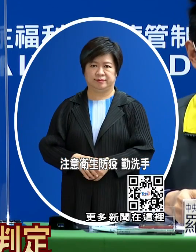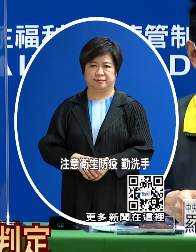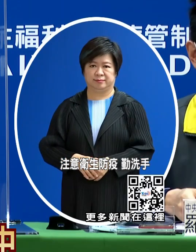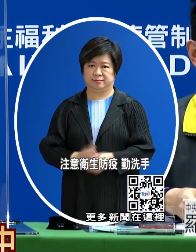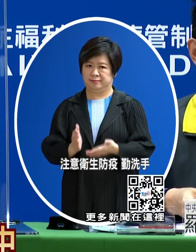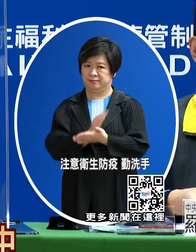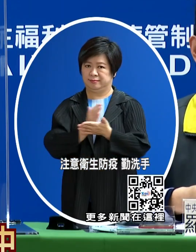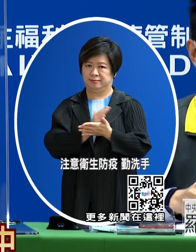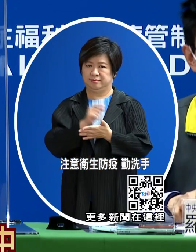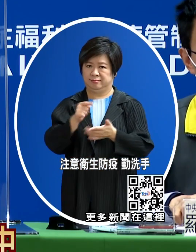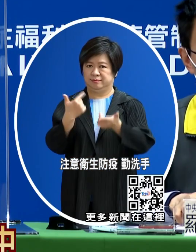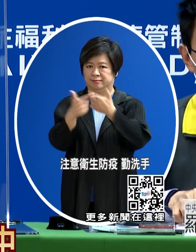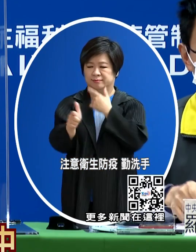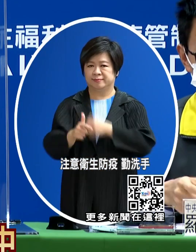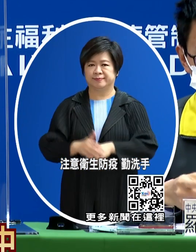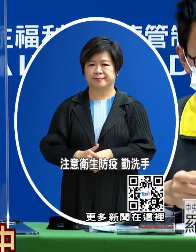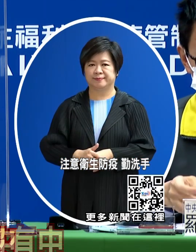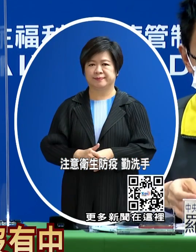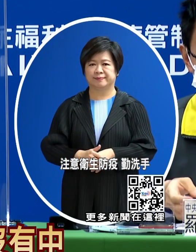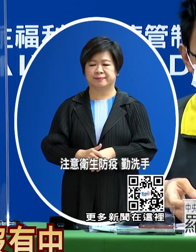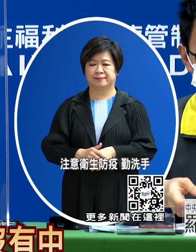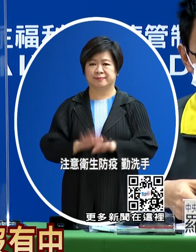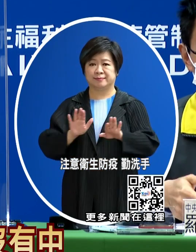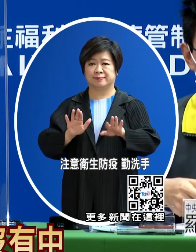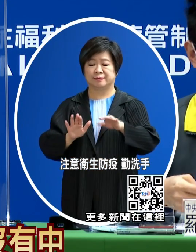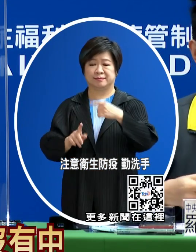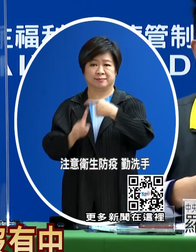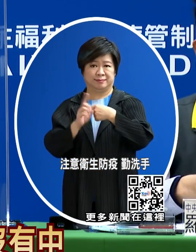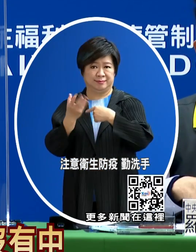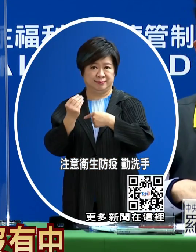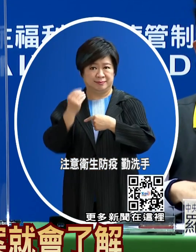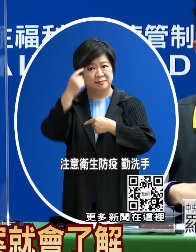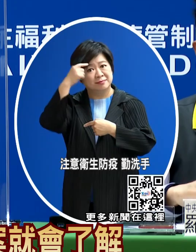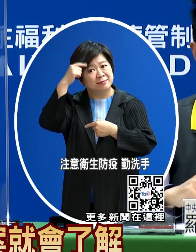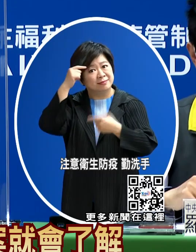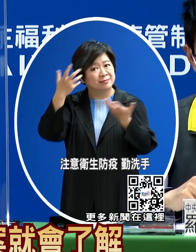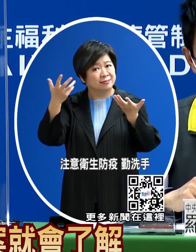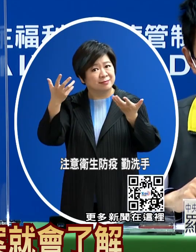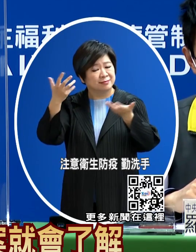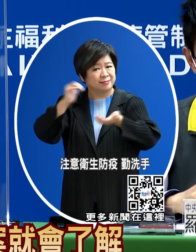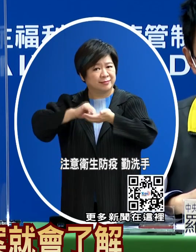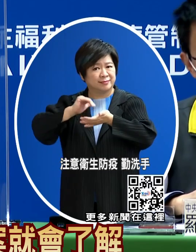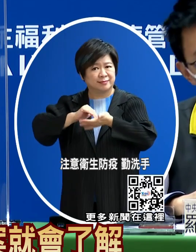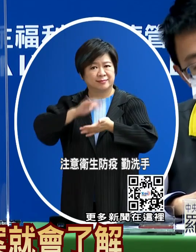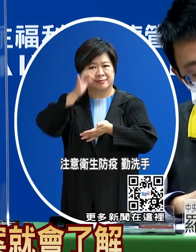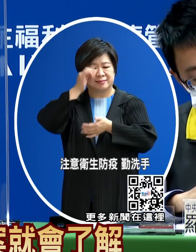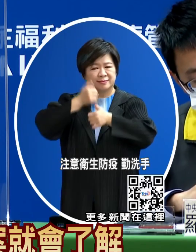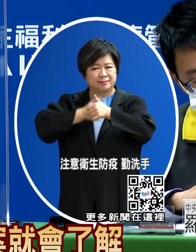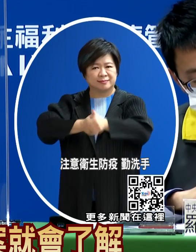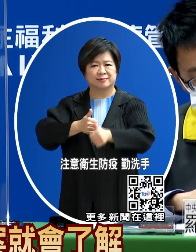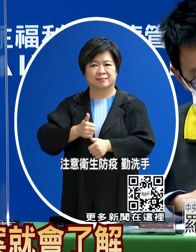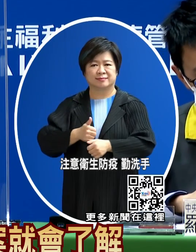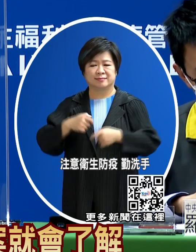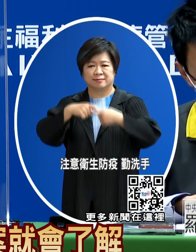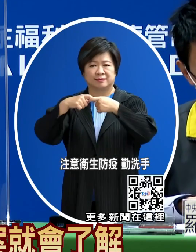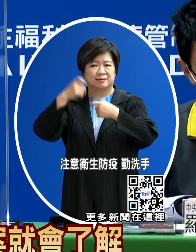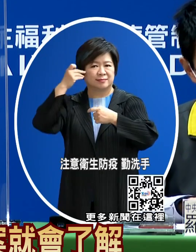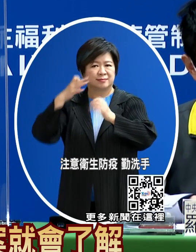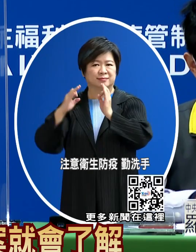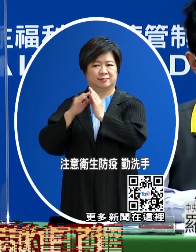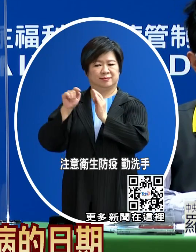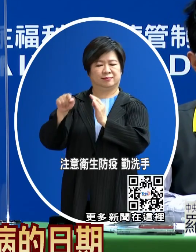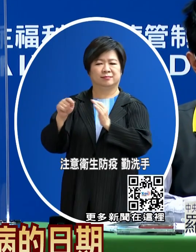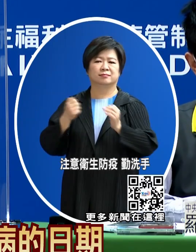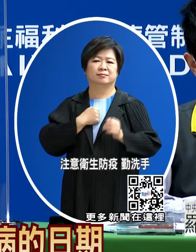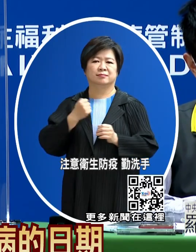一个判定了，不过今天没有中并不代表明天就没有中，所以刚刚看看联邦的就个案就会